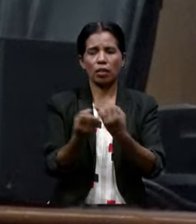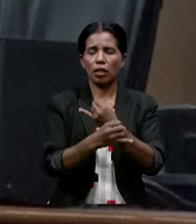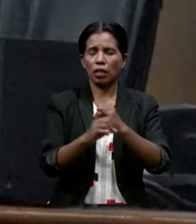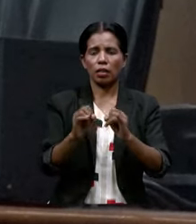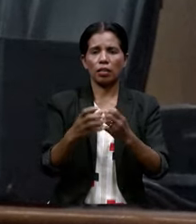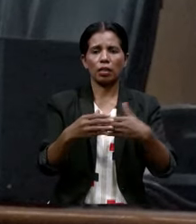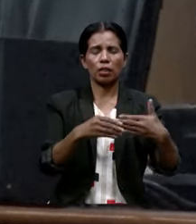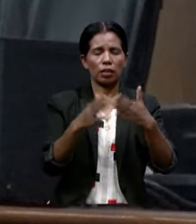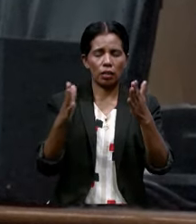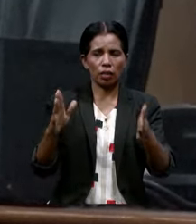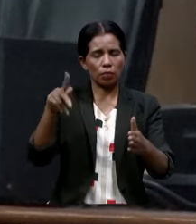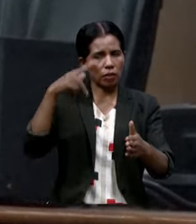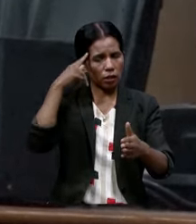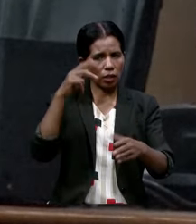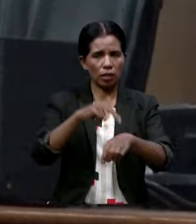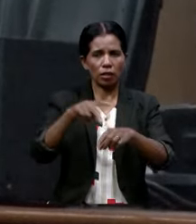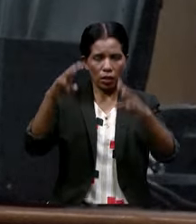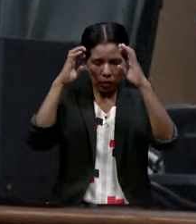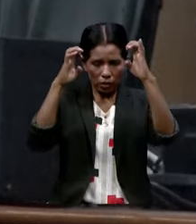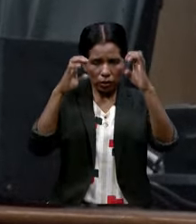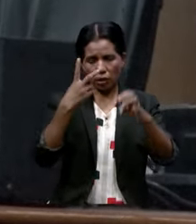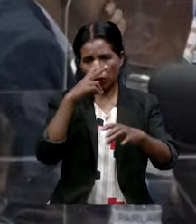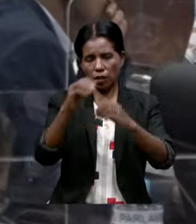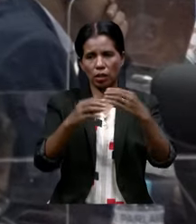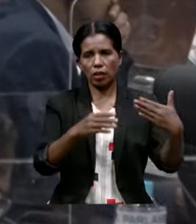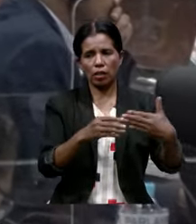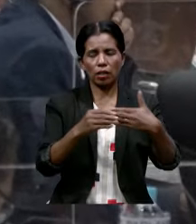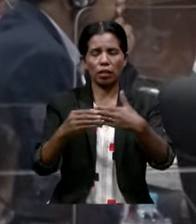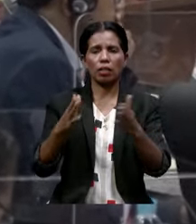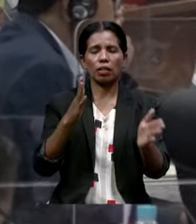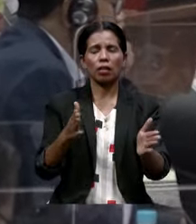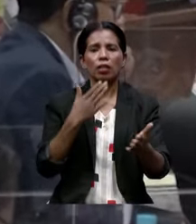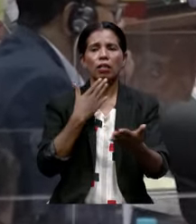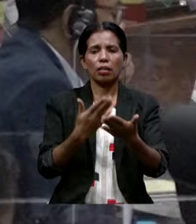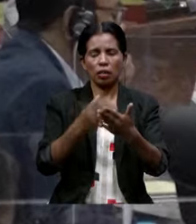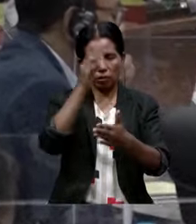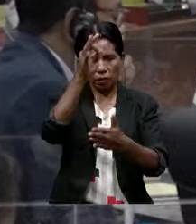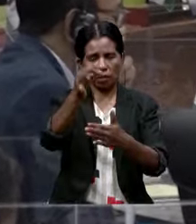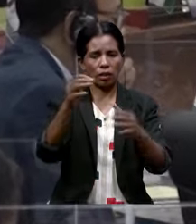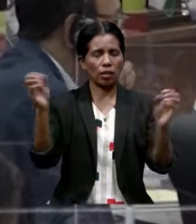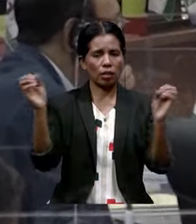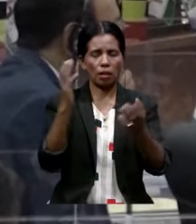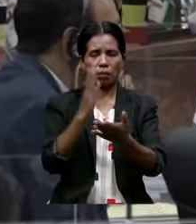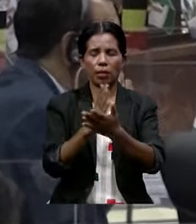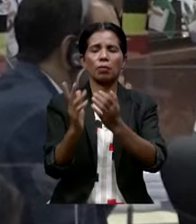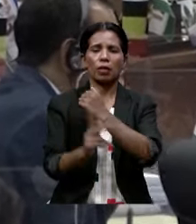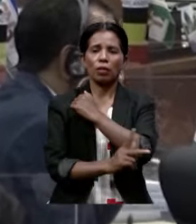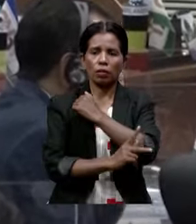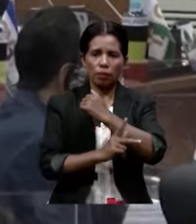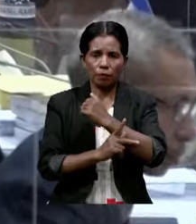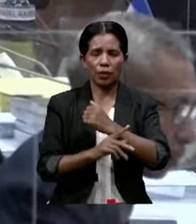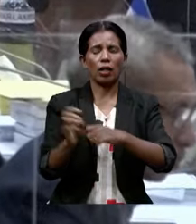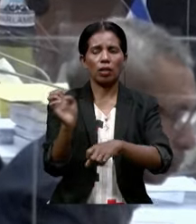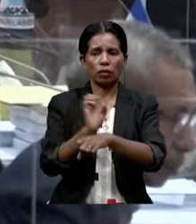iha política nasional ba edukasaun, atu kaderiza líder diak ba futuro, no la iha solusaun ba kombate korupsaun. Iha aspecto